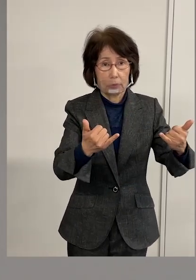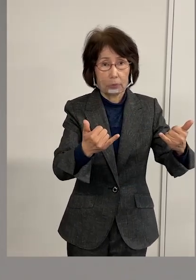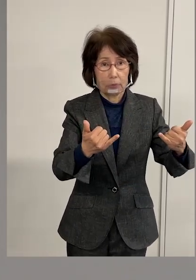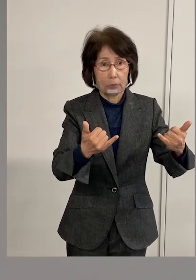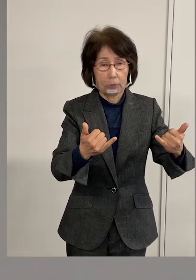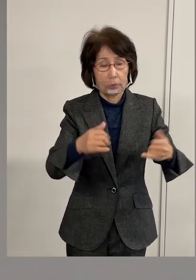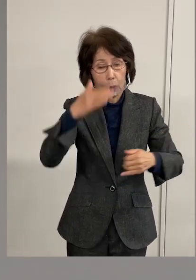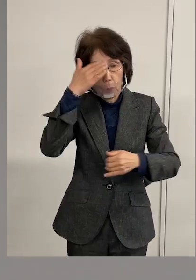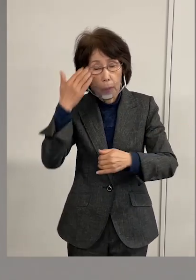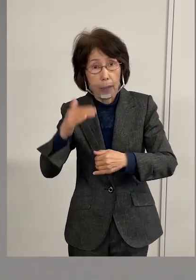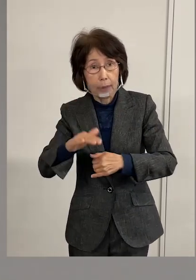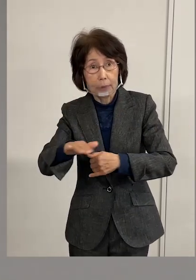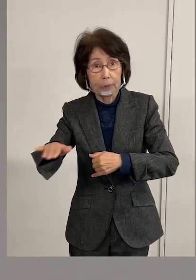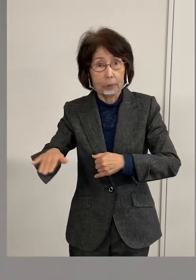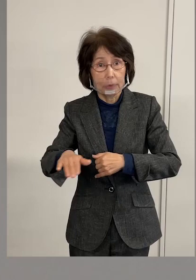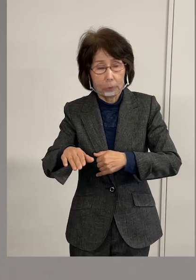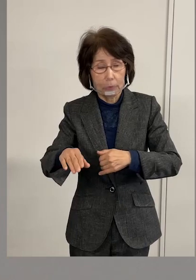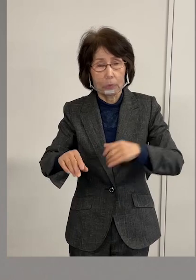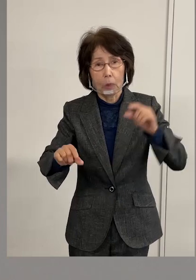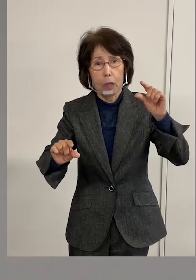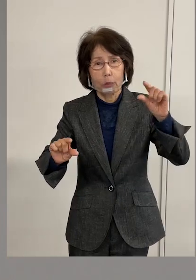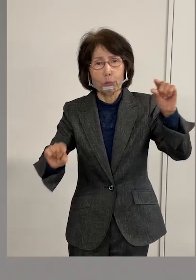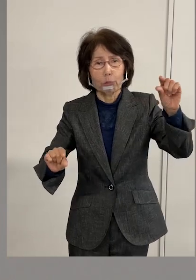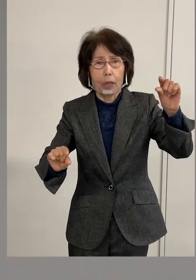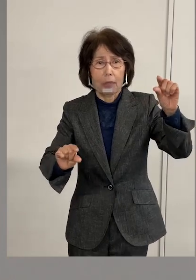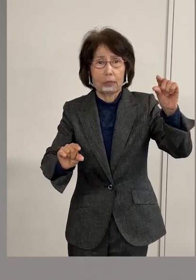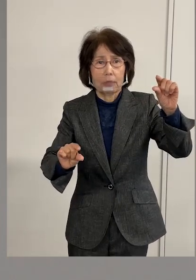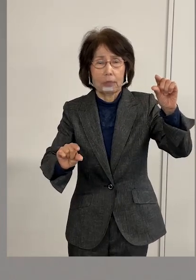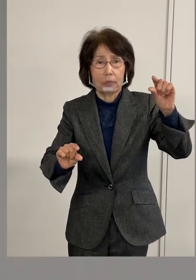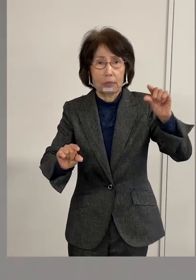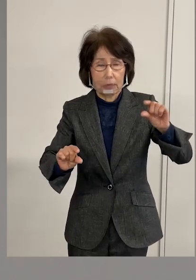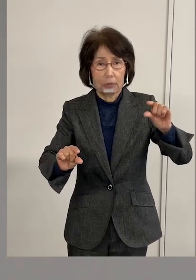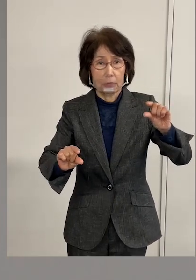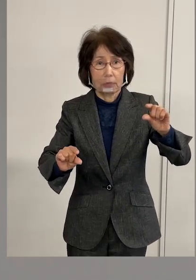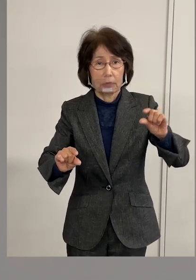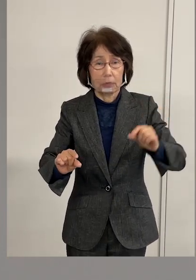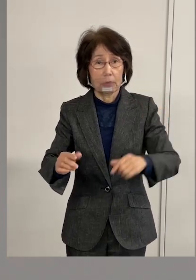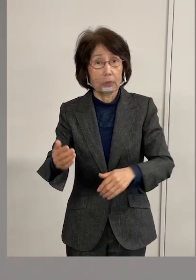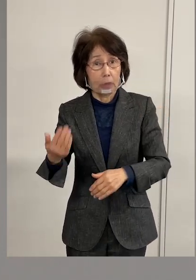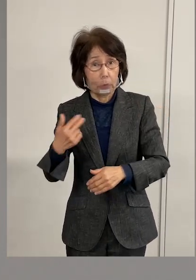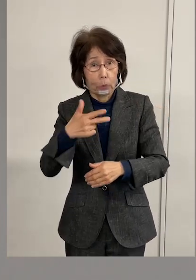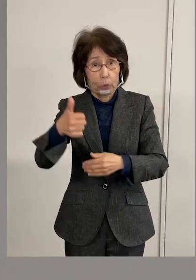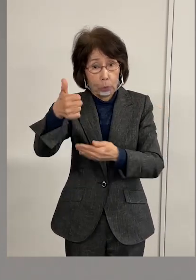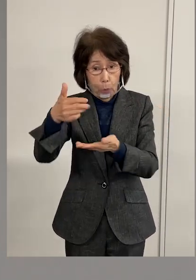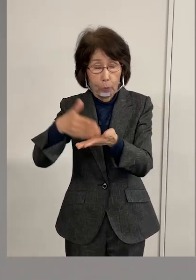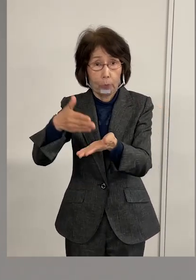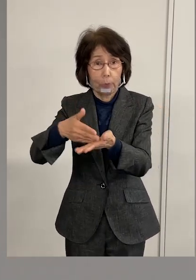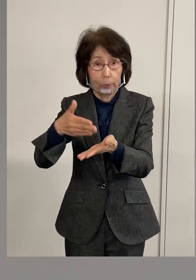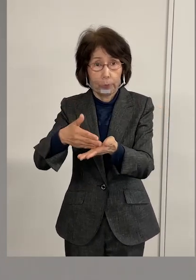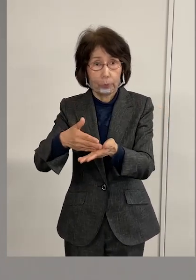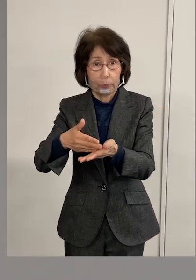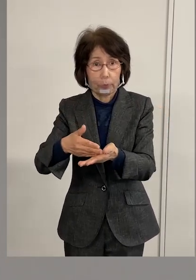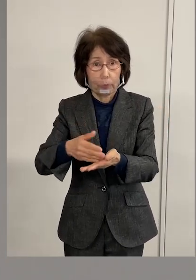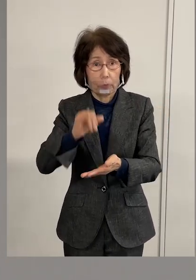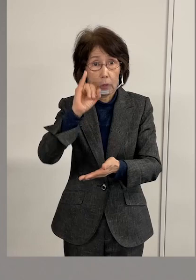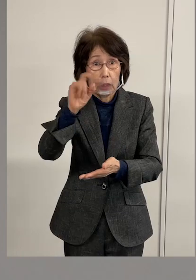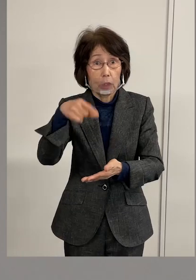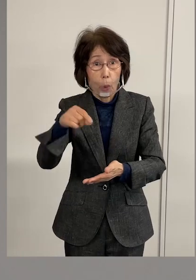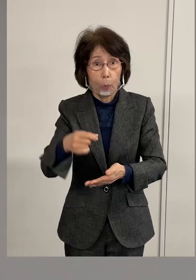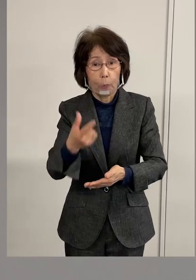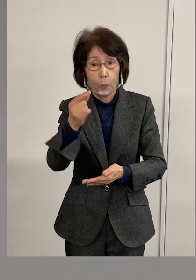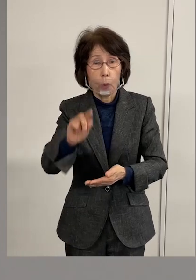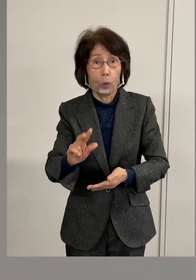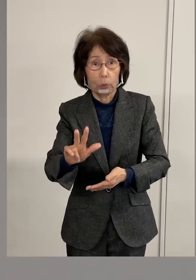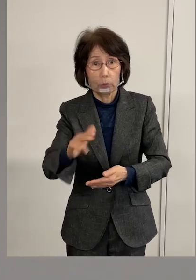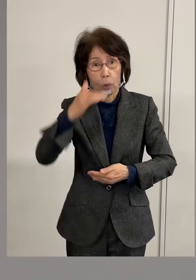若年層、こういったところが少ないのは事実でございますので、先ほど、市長の方からのお話がありました、イオンモール高知、こ